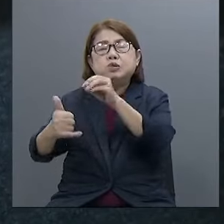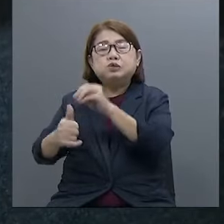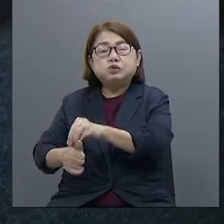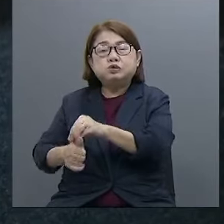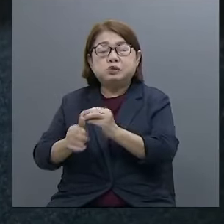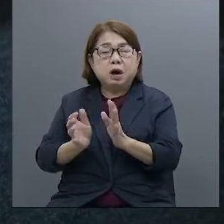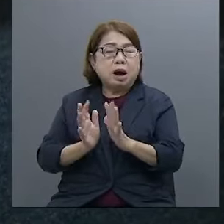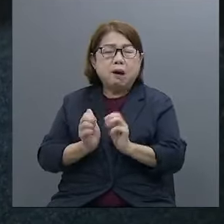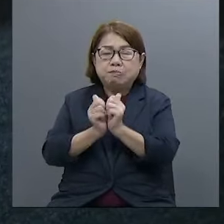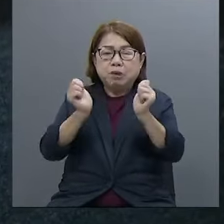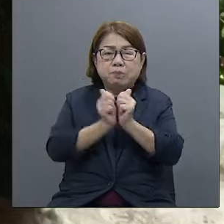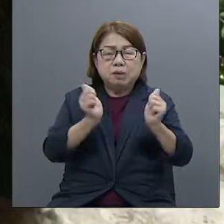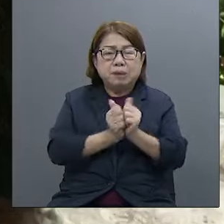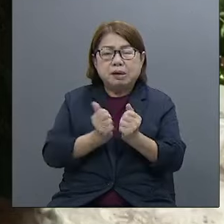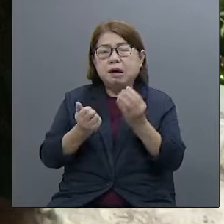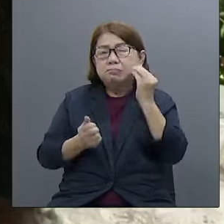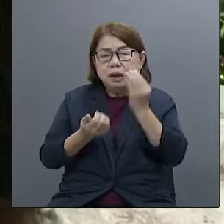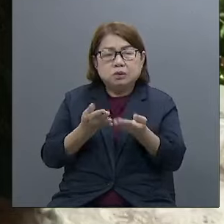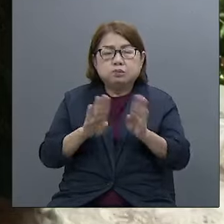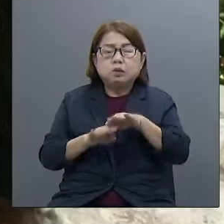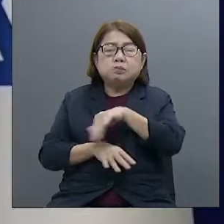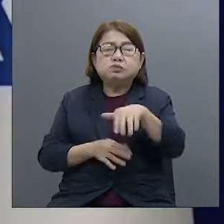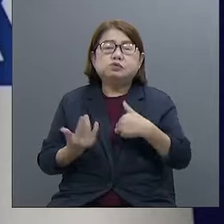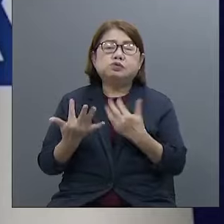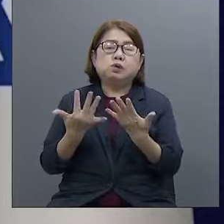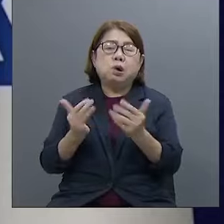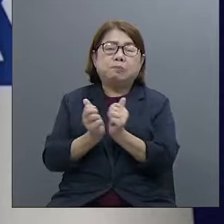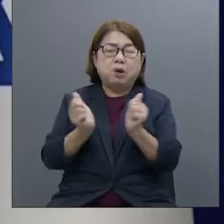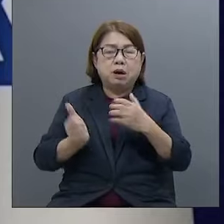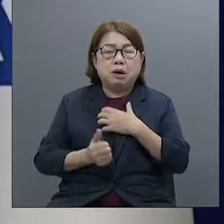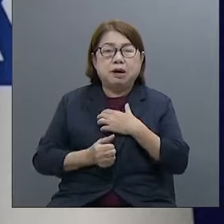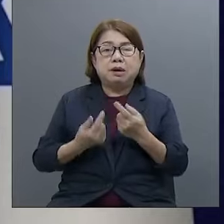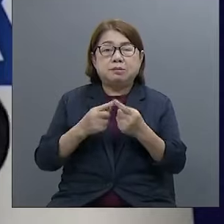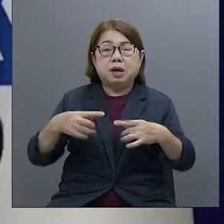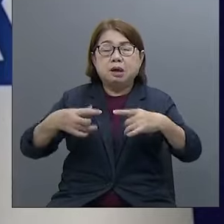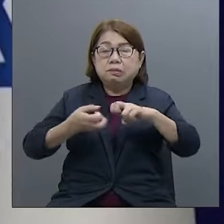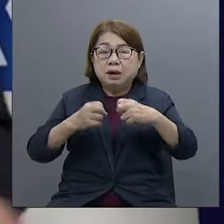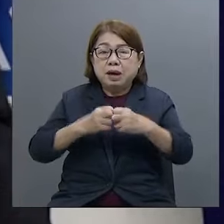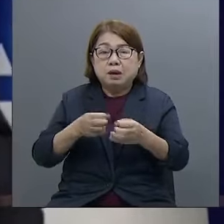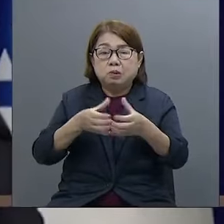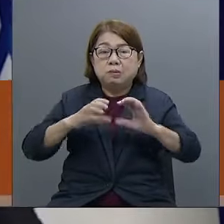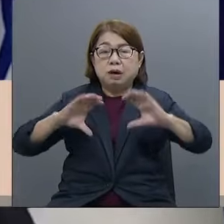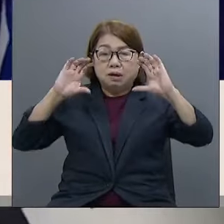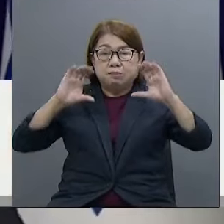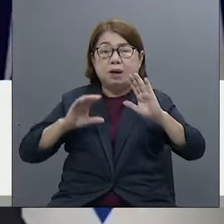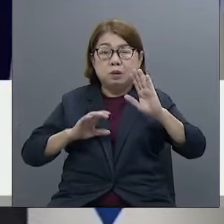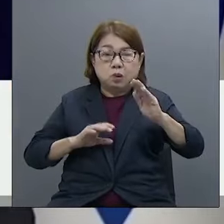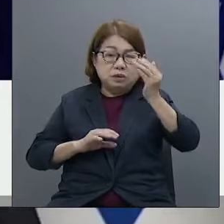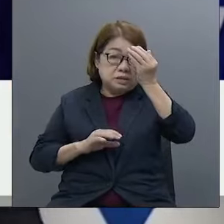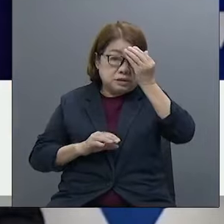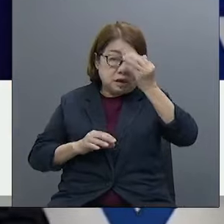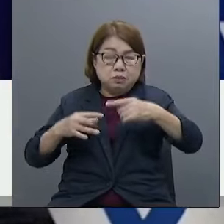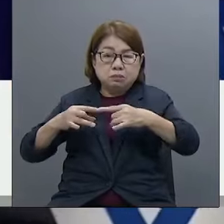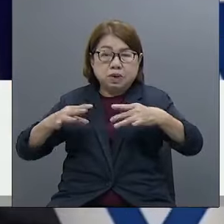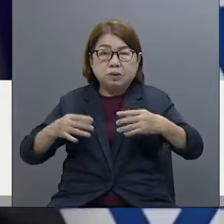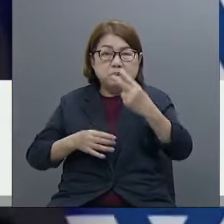ครัวต่างก็เฝ้ารอพวกเขาอยู่ครับในขณะที่ความขัดแย้งในคณะรัฐมนตรีสงครามของอิสราเอลปรากฏภา